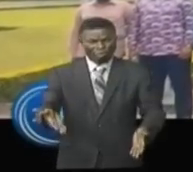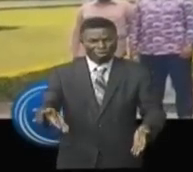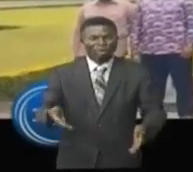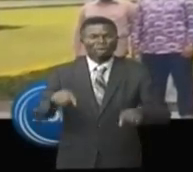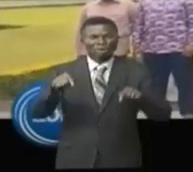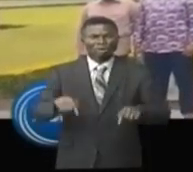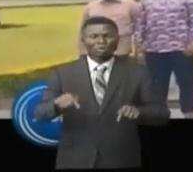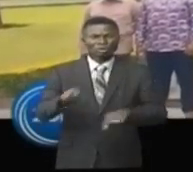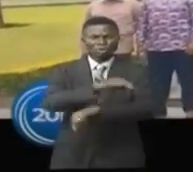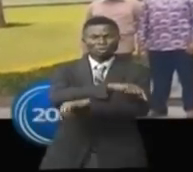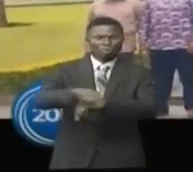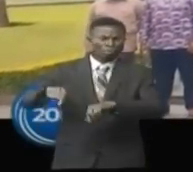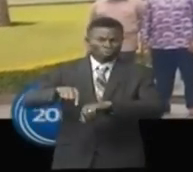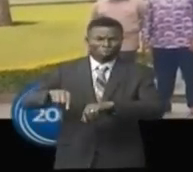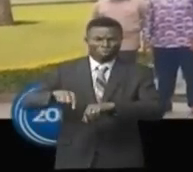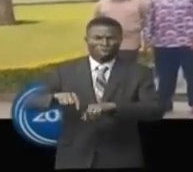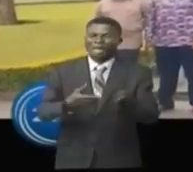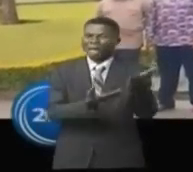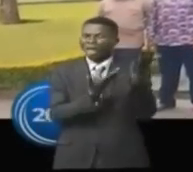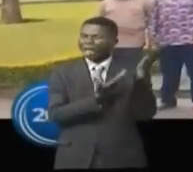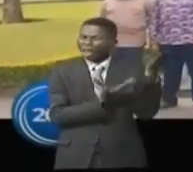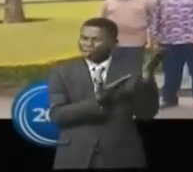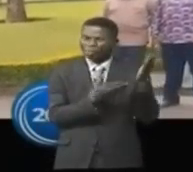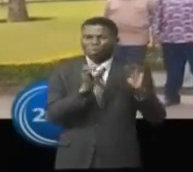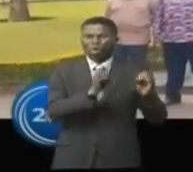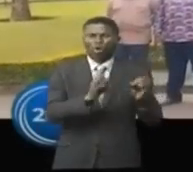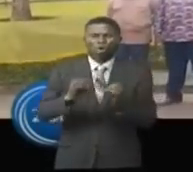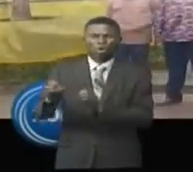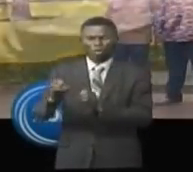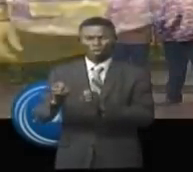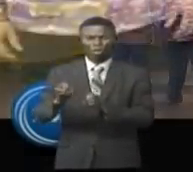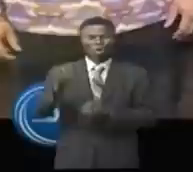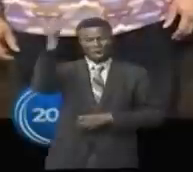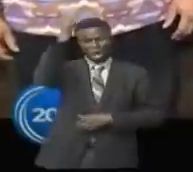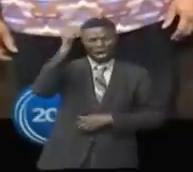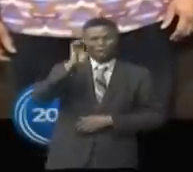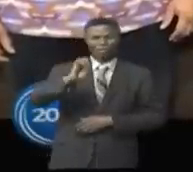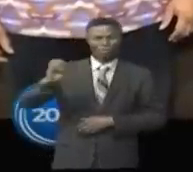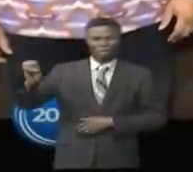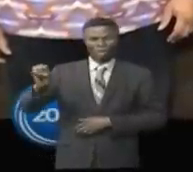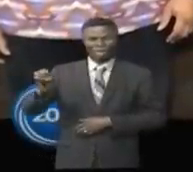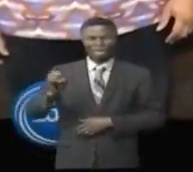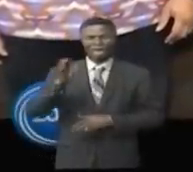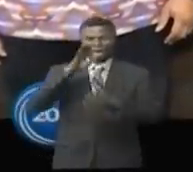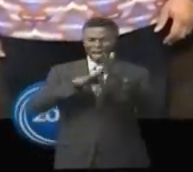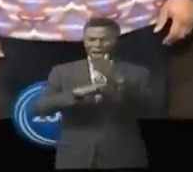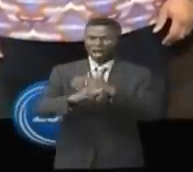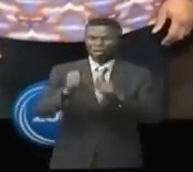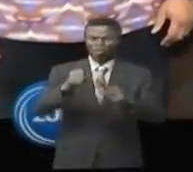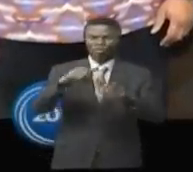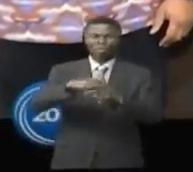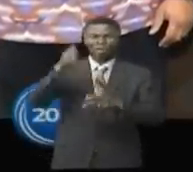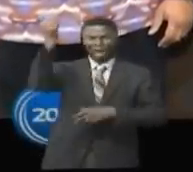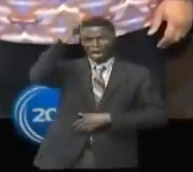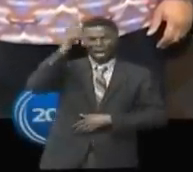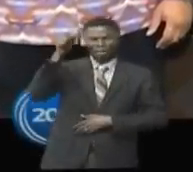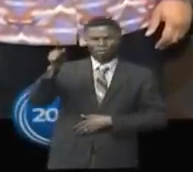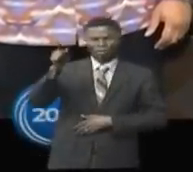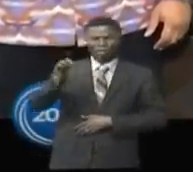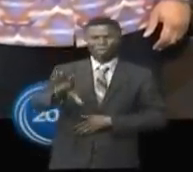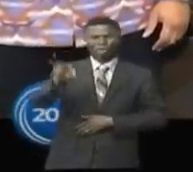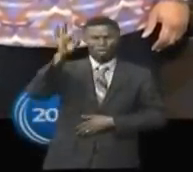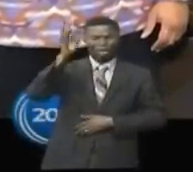désormais au siège de cette importante organisation sous-régionale la plus intégrée de l'Afrique. Elle désignera